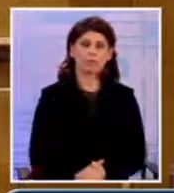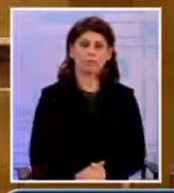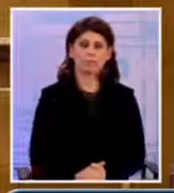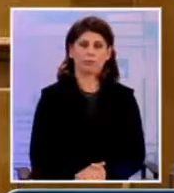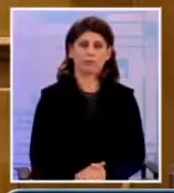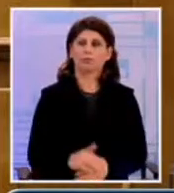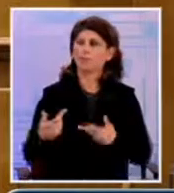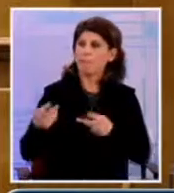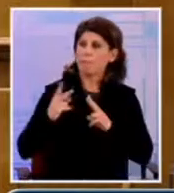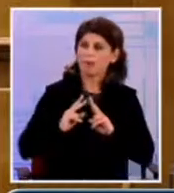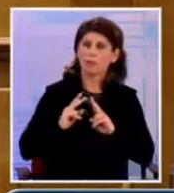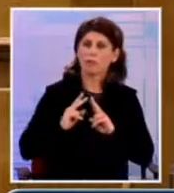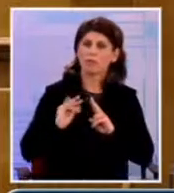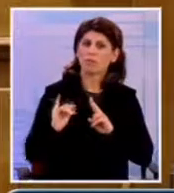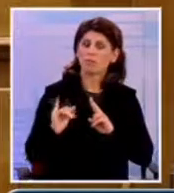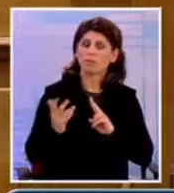Τι απάντηση πήραμε?